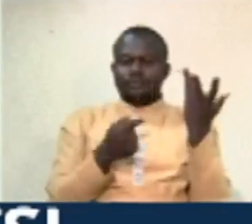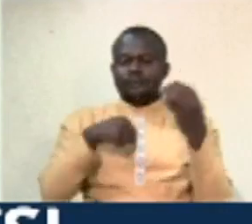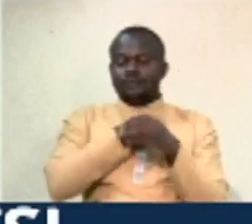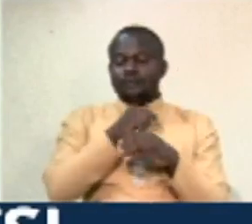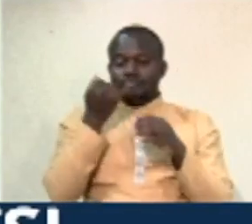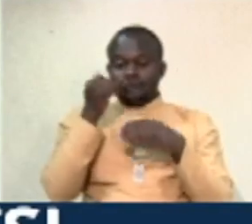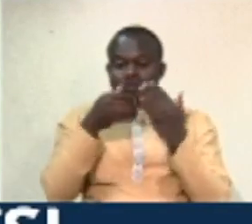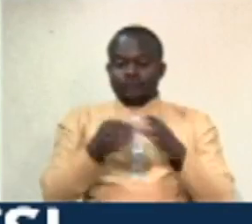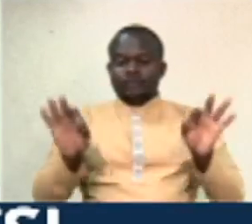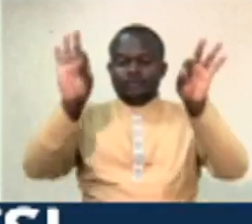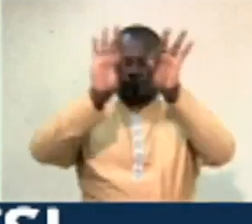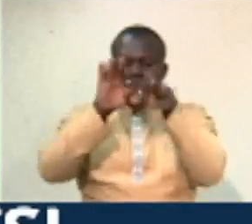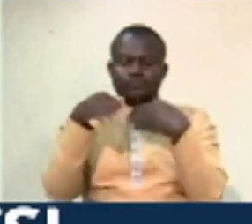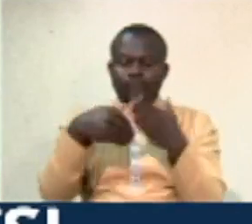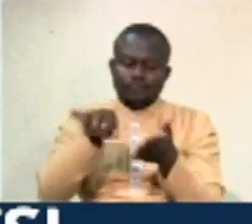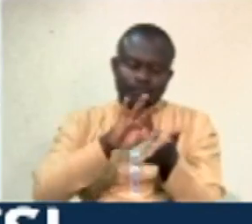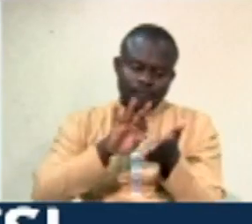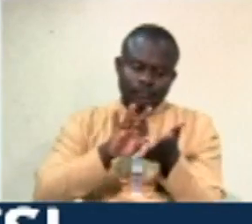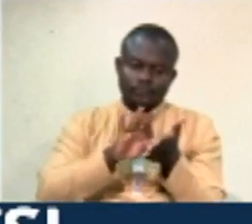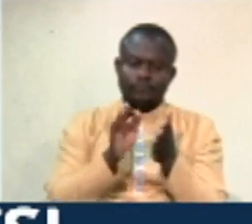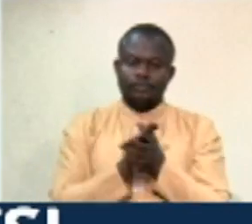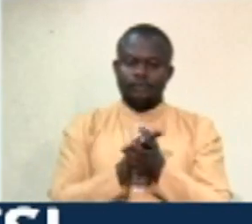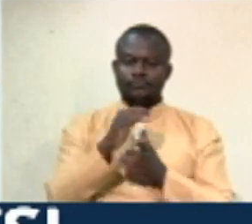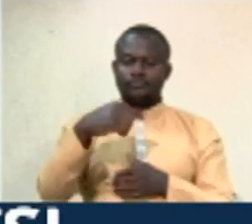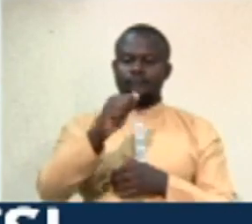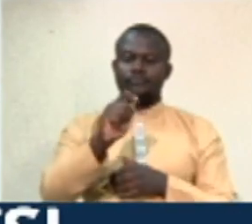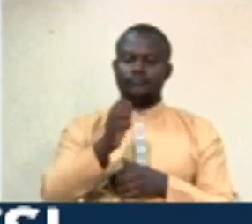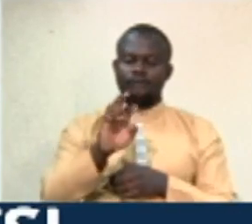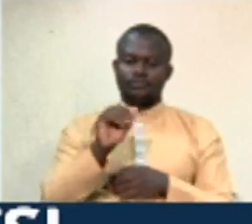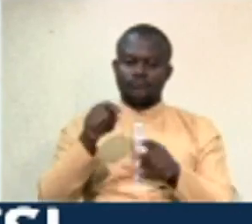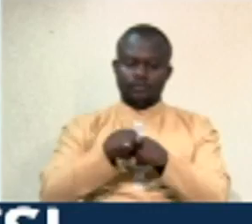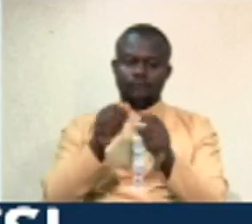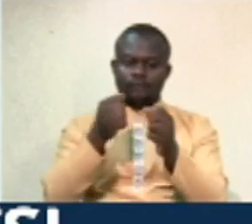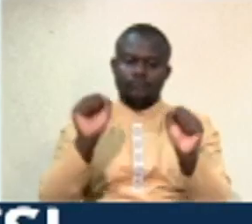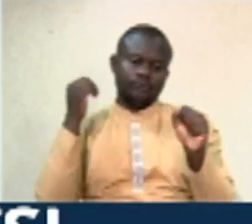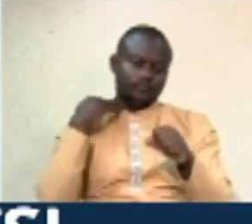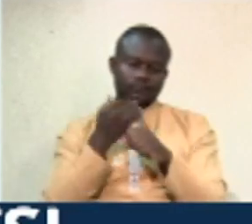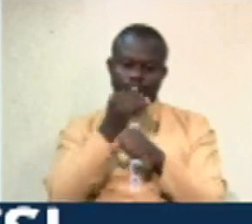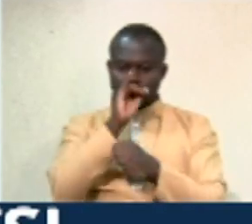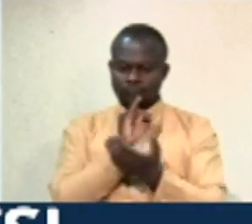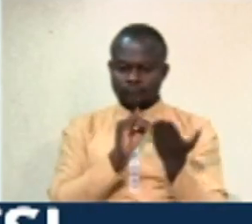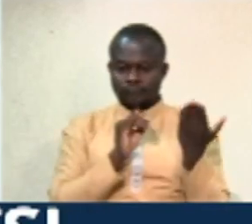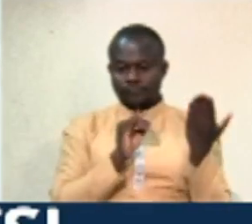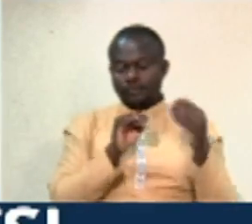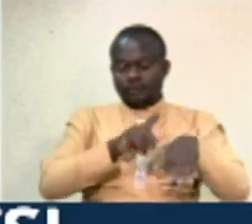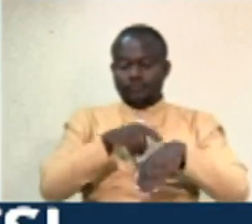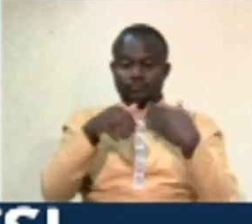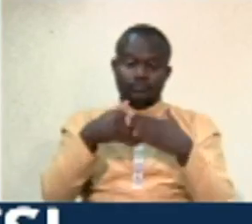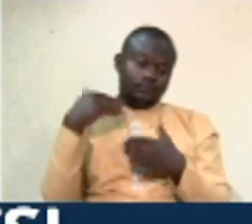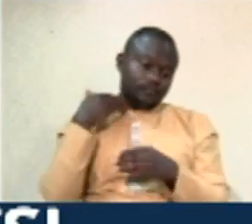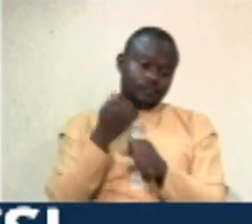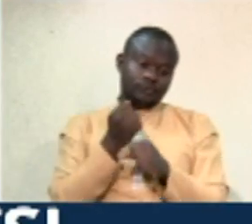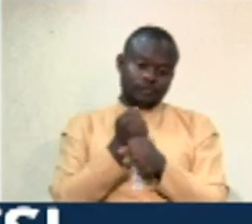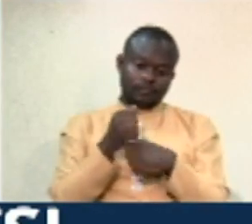bibaye ngombwa bizandikwe. Gatera Frodisi nawe yarokotse jenoside yakorewe abatutsi. Ubwo jenoside